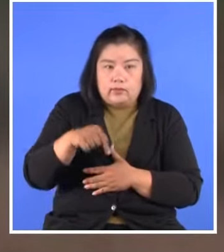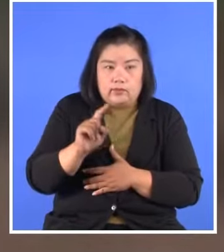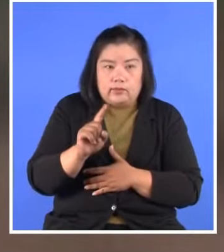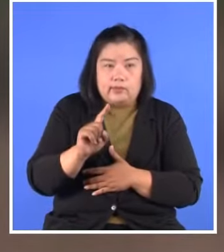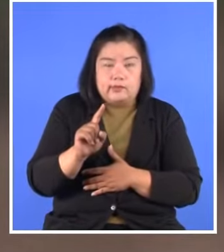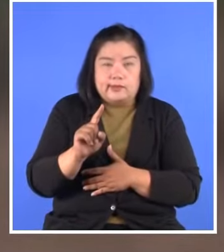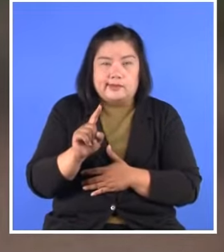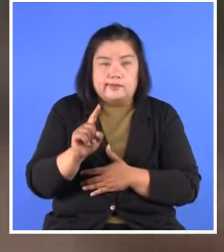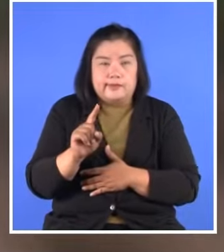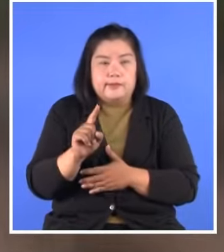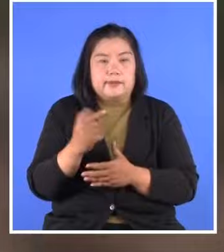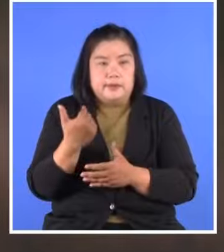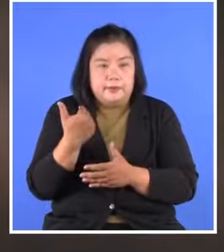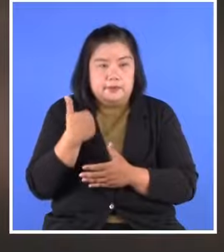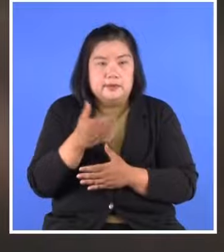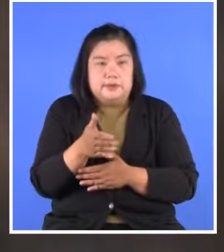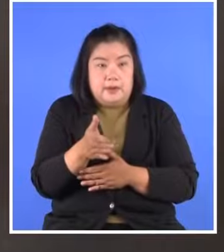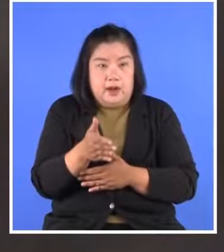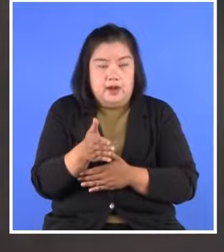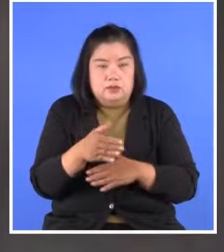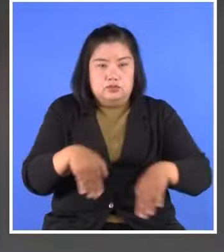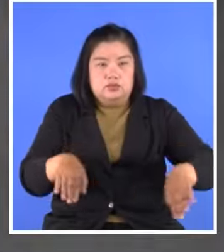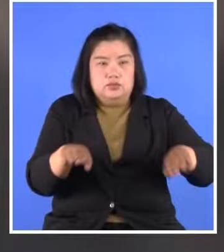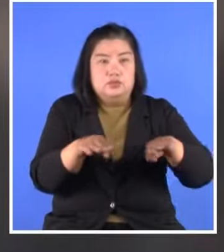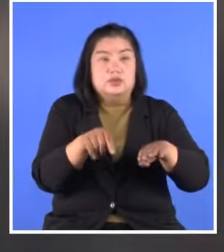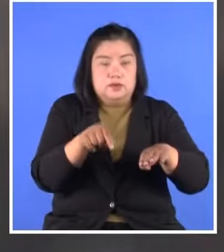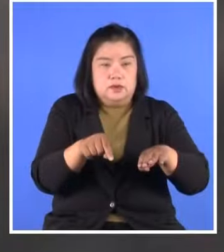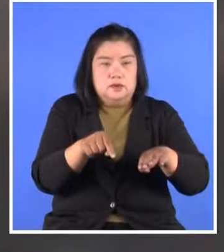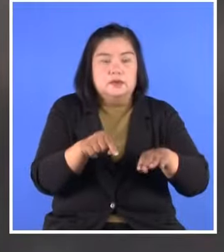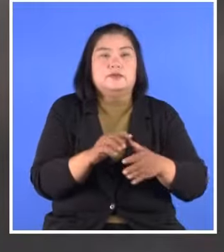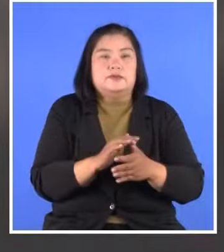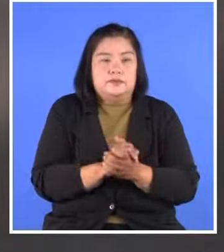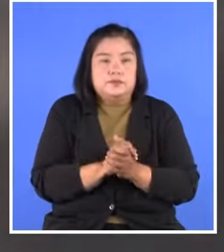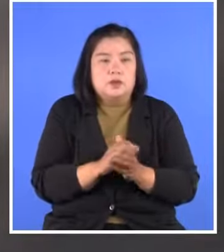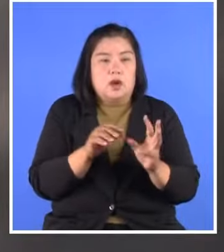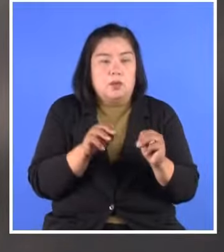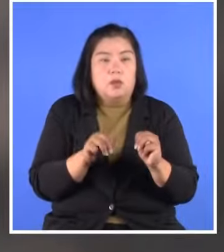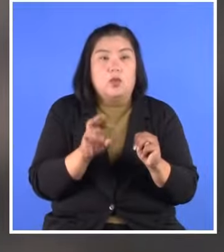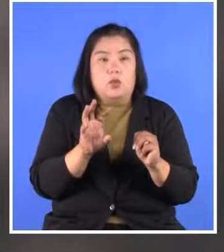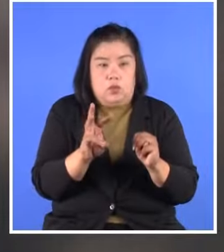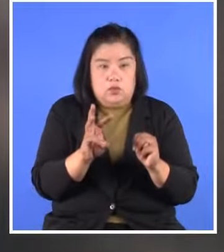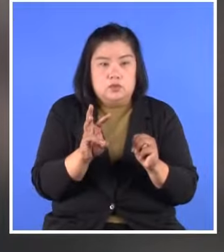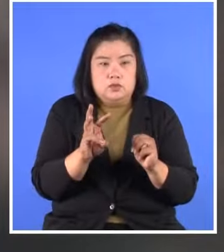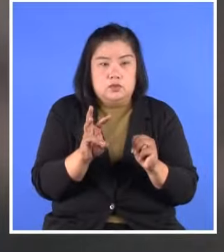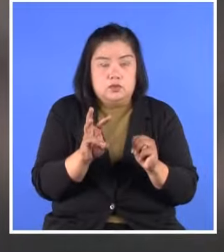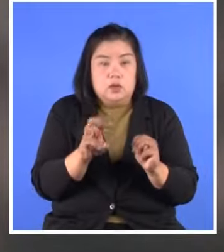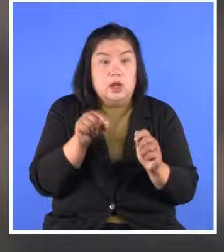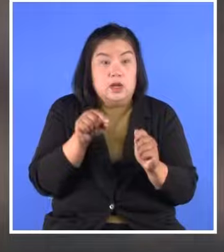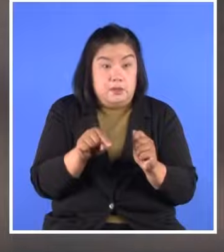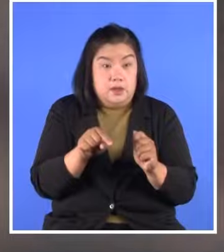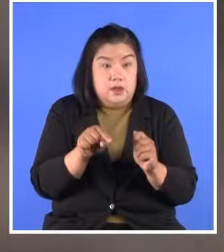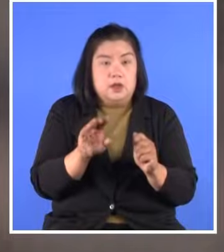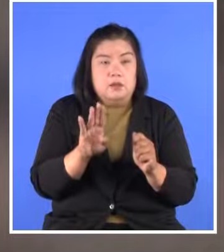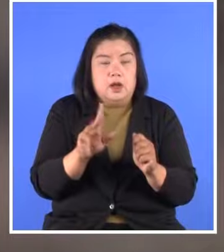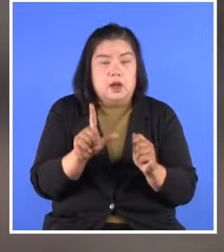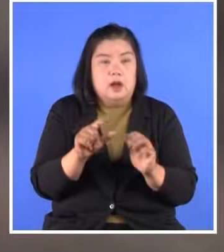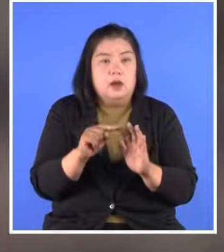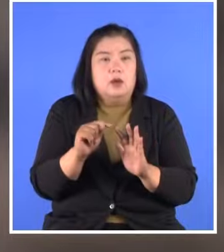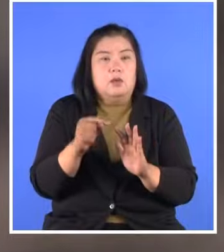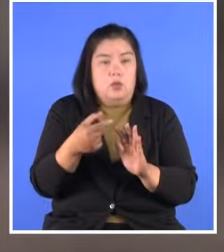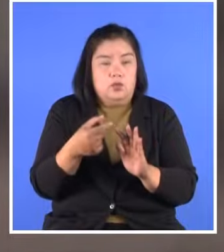ฮะบ่อปลานาบัวอยู่ที่บริเวณหมู่ที่ 6ตำบลห้วยใหญ่อำเภอบางละมุงจังหวัดชลบุรีเห็น